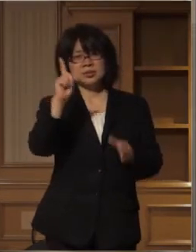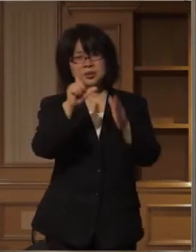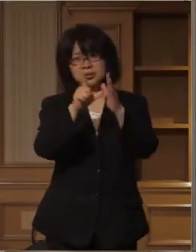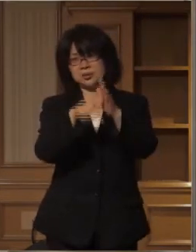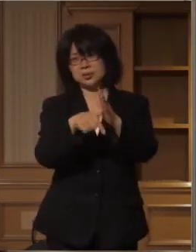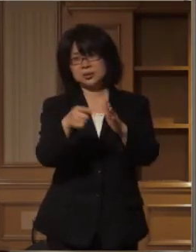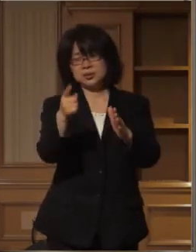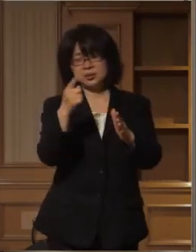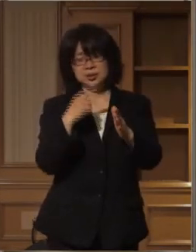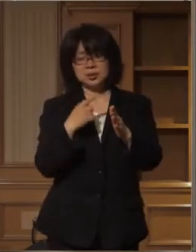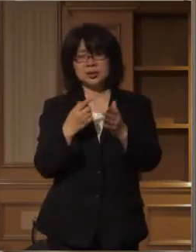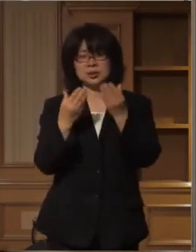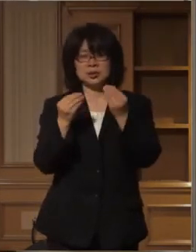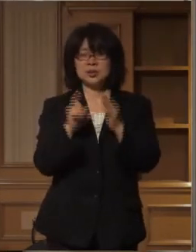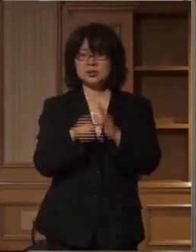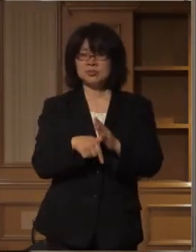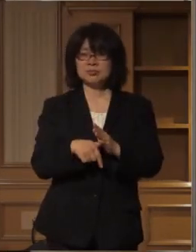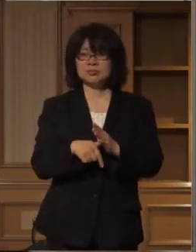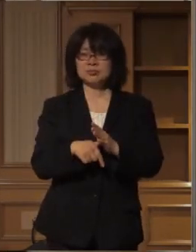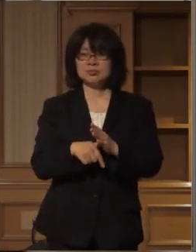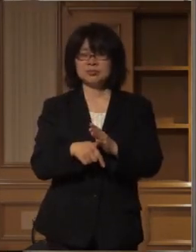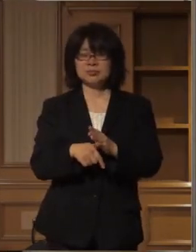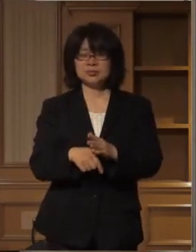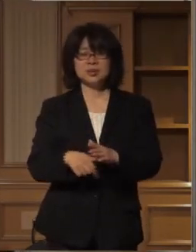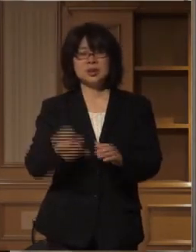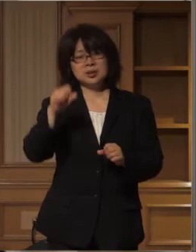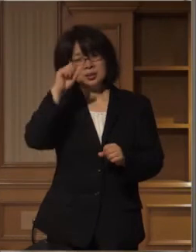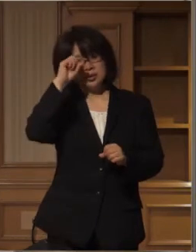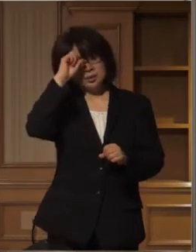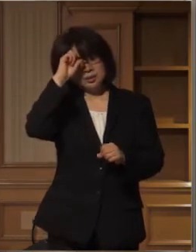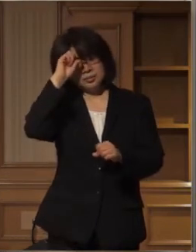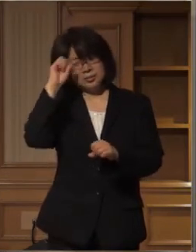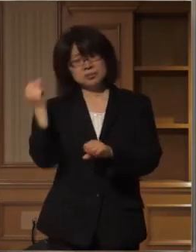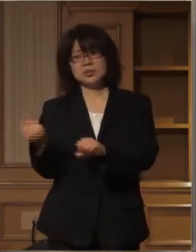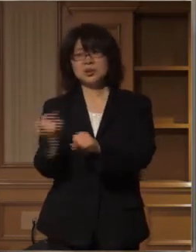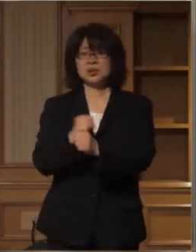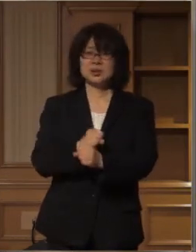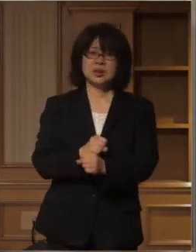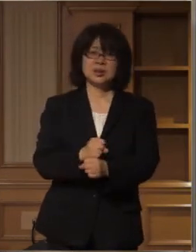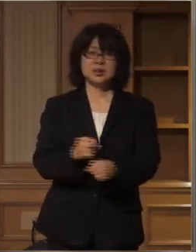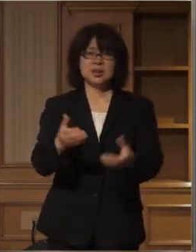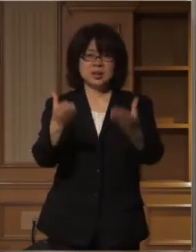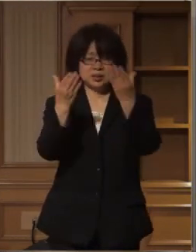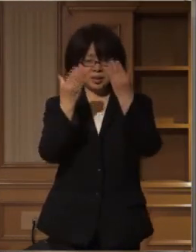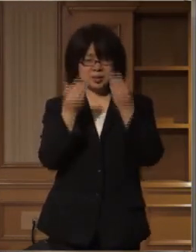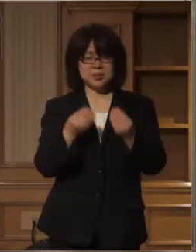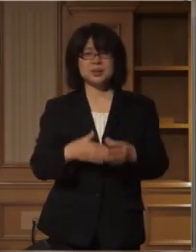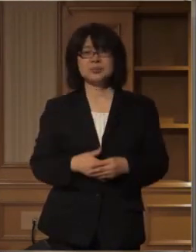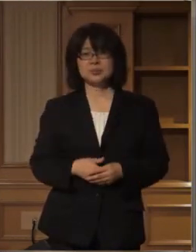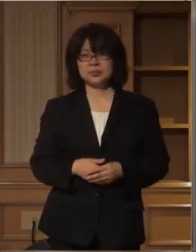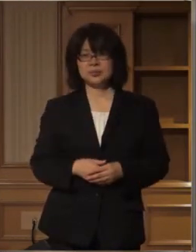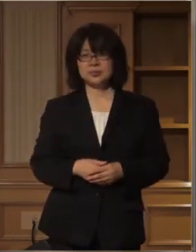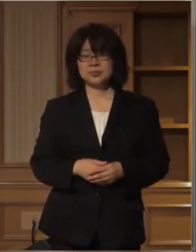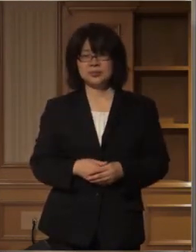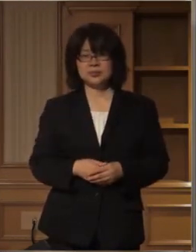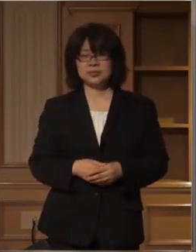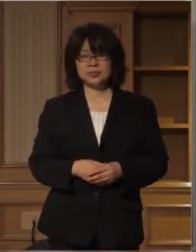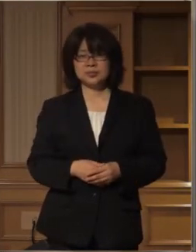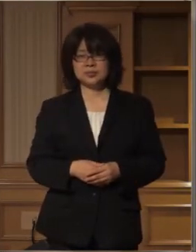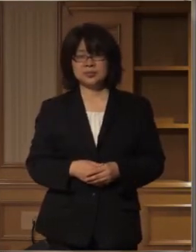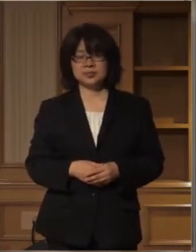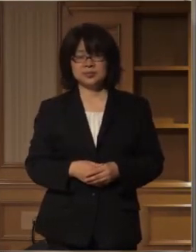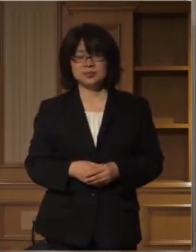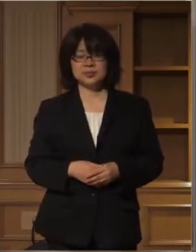、本当にね、それインドネシアの道だけが開かれてなかったんですけども、でも時が来た時に